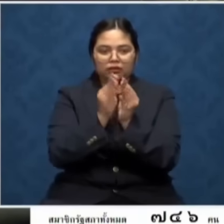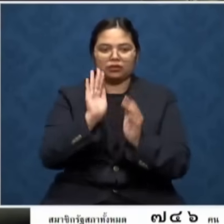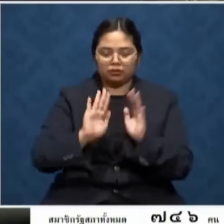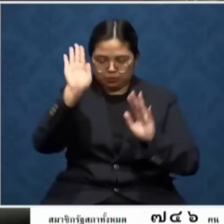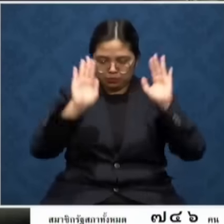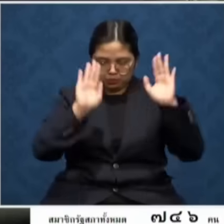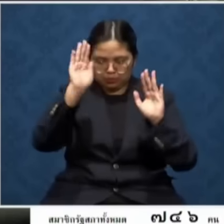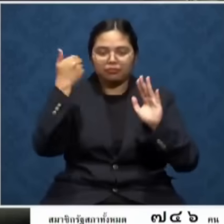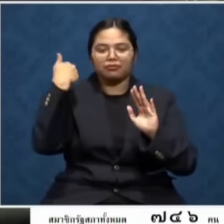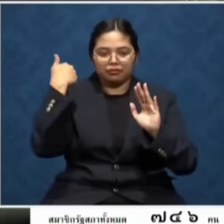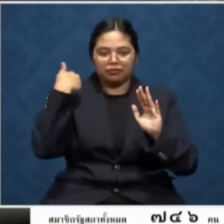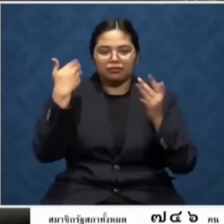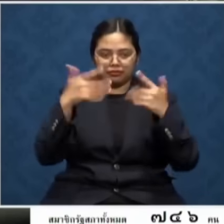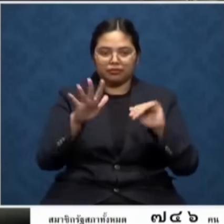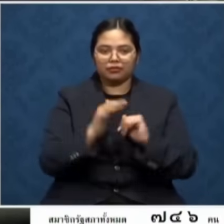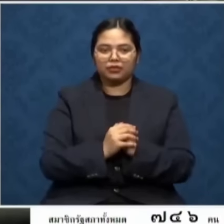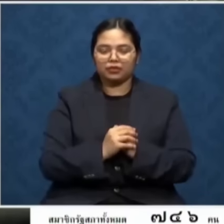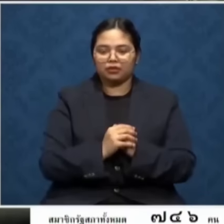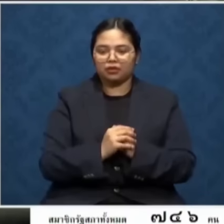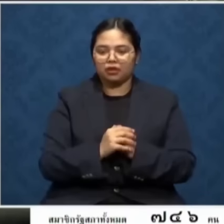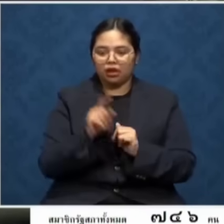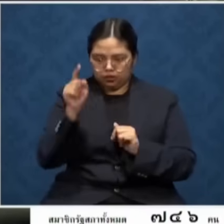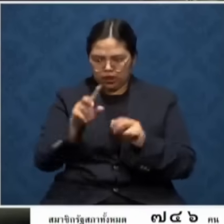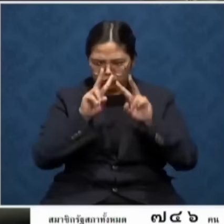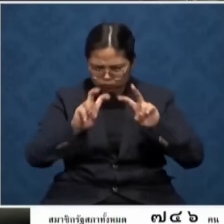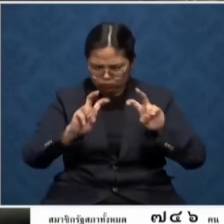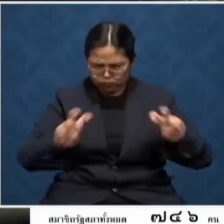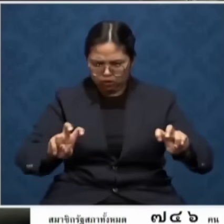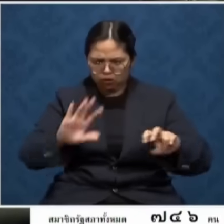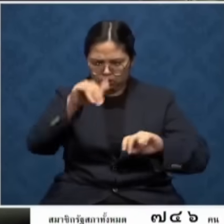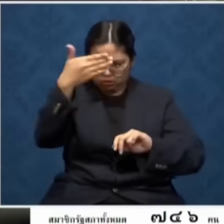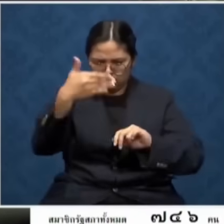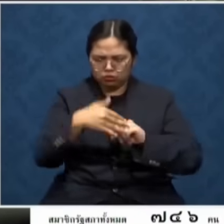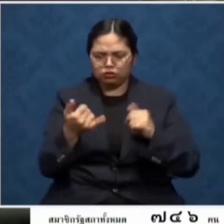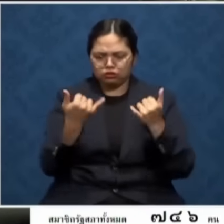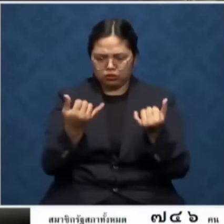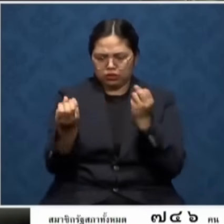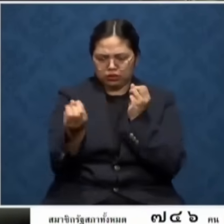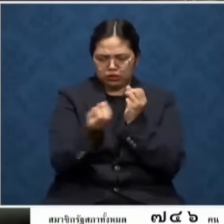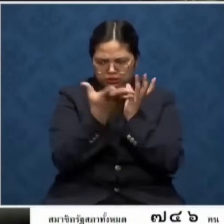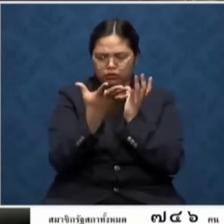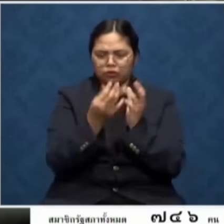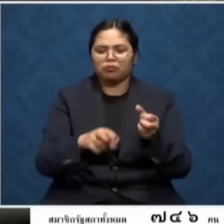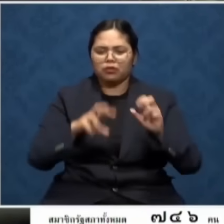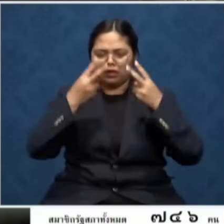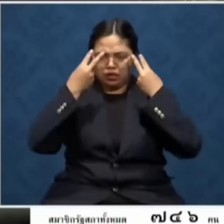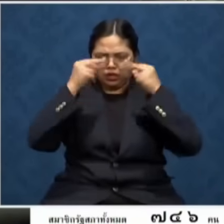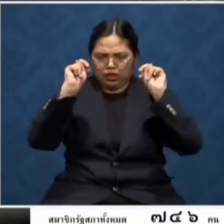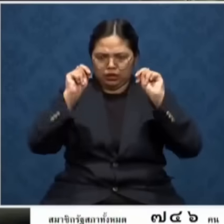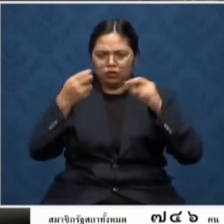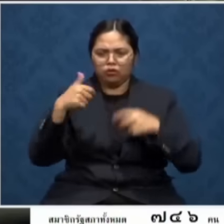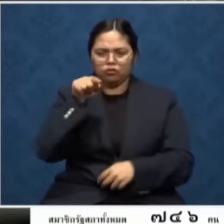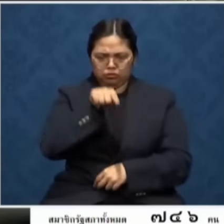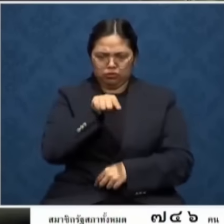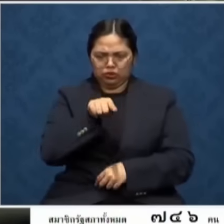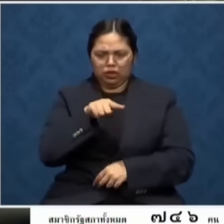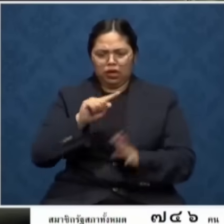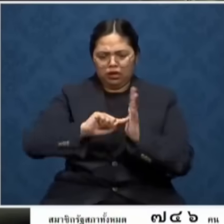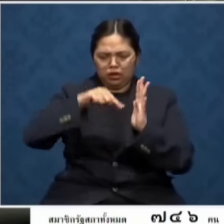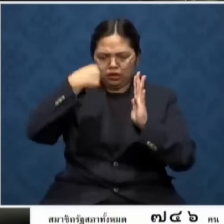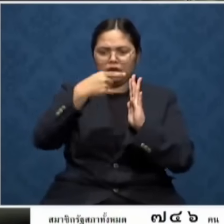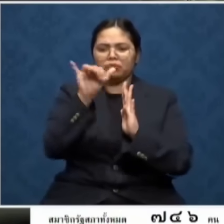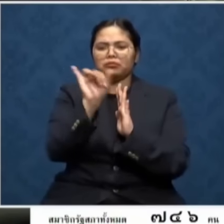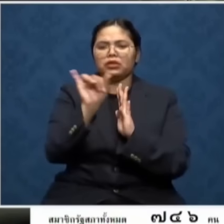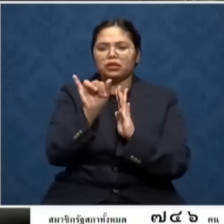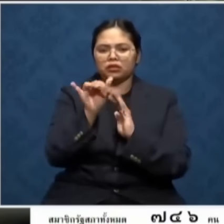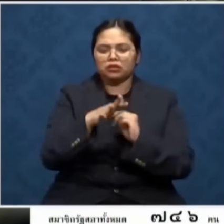ราบจากเจ้าหน้าที่แล้วว่า ท่านต้องวินิจฉัยนะคะ ครับวินิจฉัย เก ิ ดความเสียหายค่ะท่านนายกรัฐมนตร ีย ังไม่ได้เริ่ม